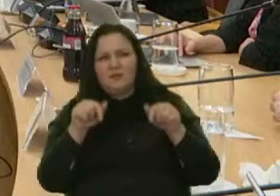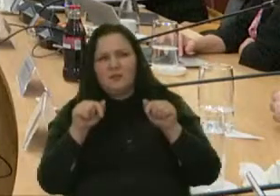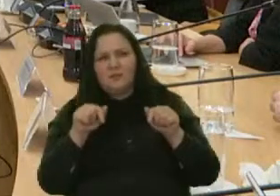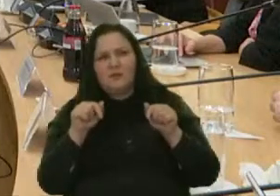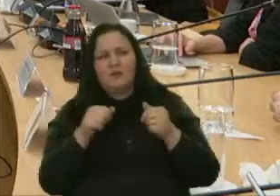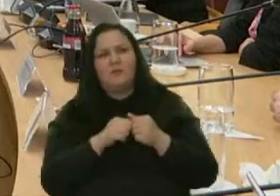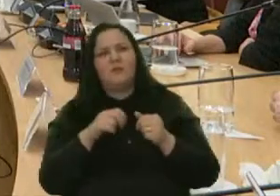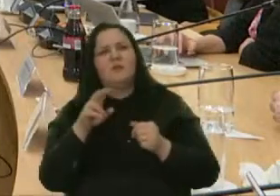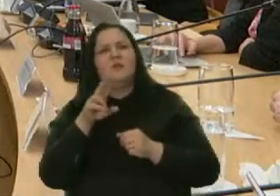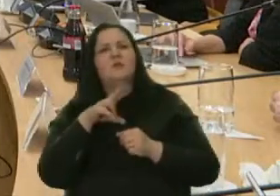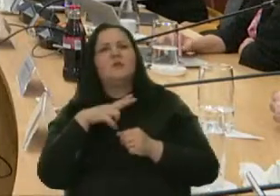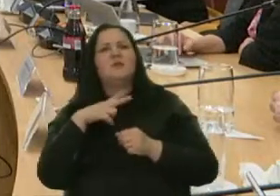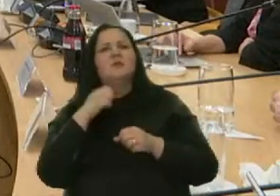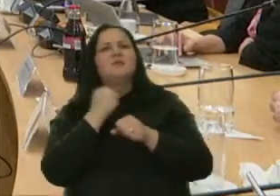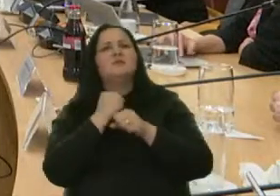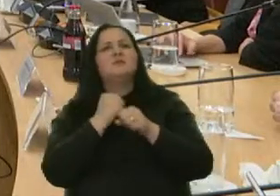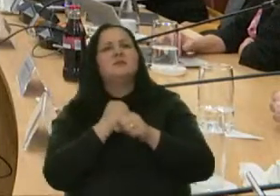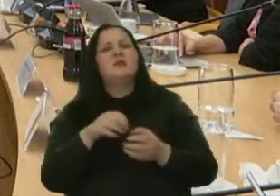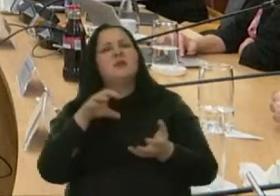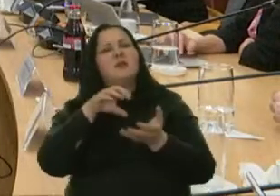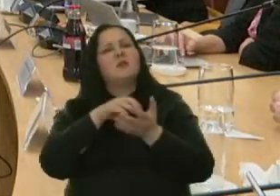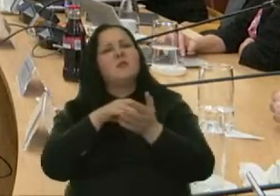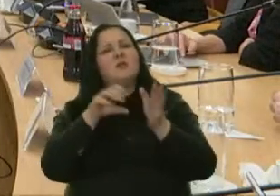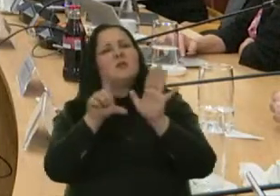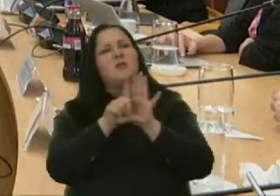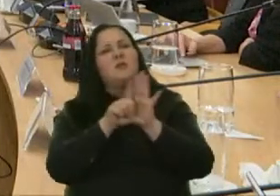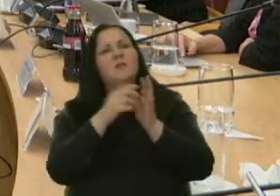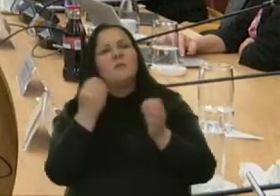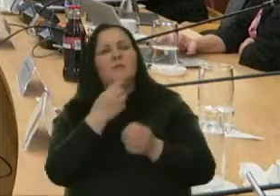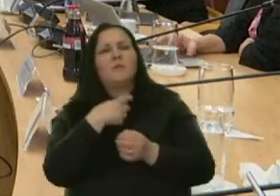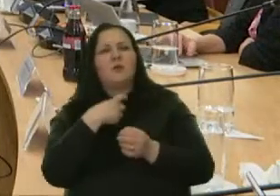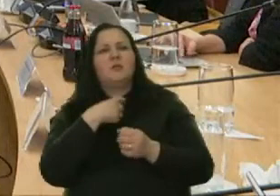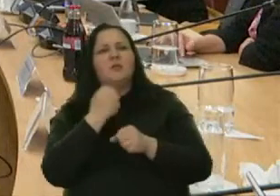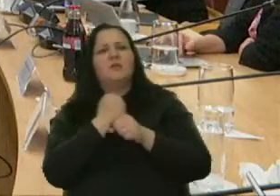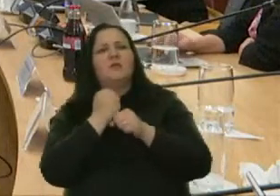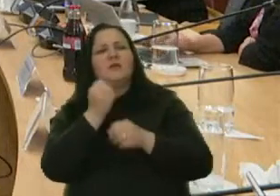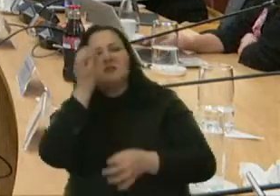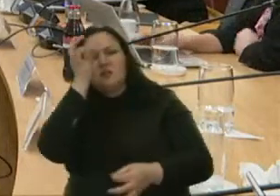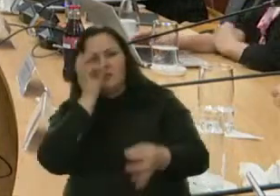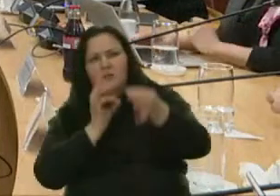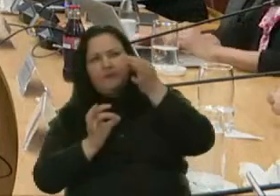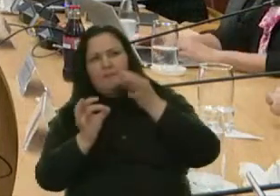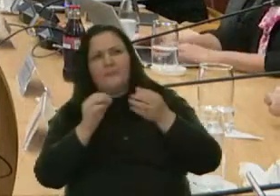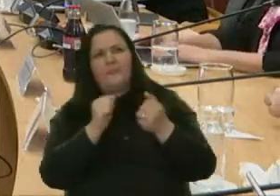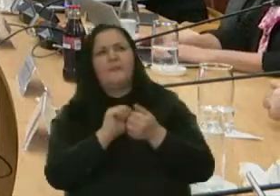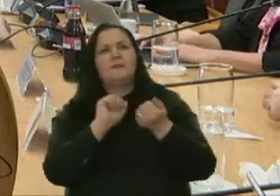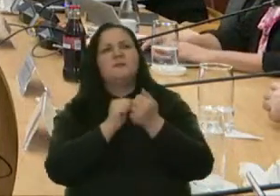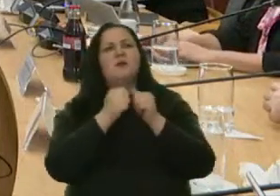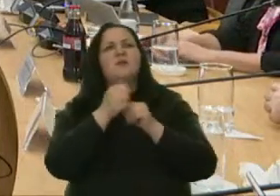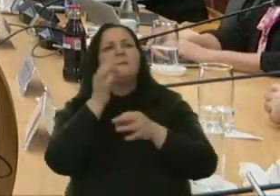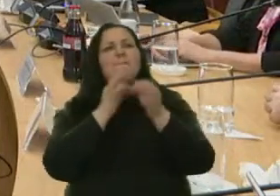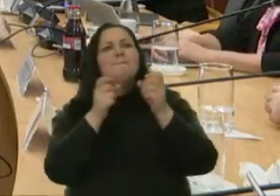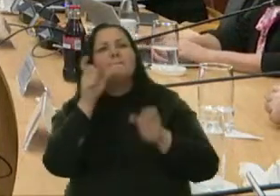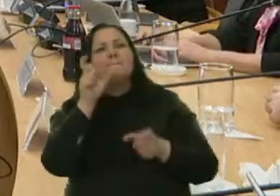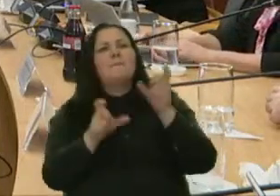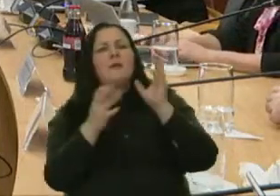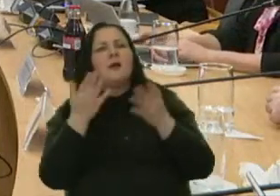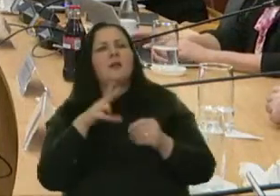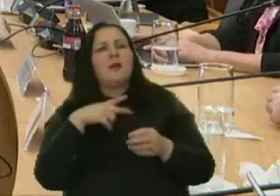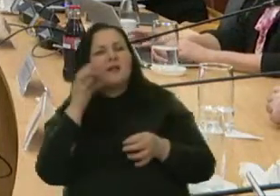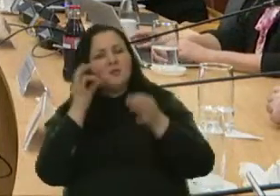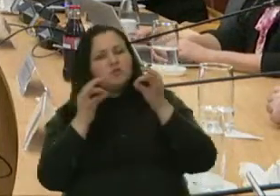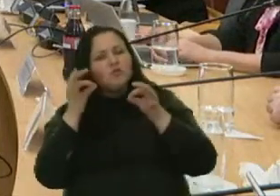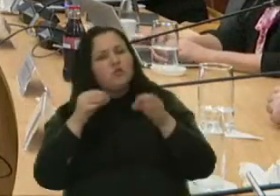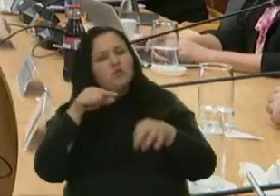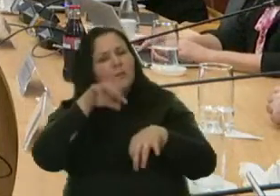astăzi se creează cadrul legislativ pentru a putea fi transferați sa au transferate persoanele care au studii în domeniul